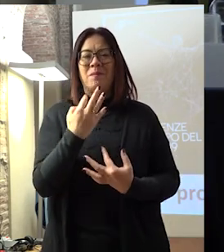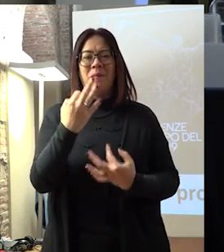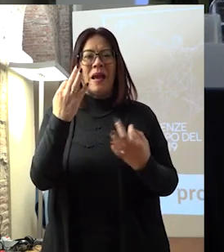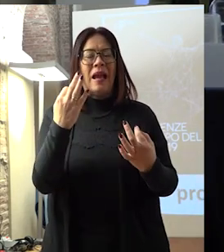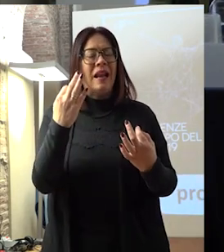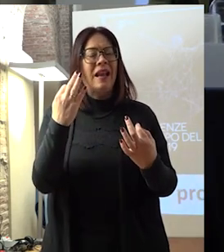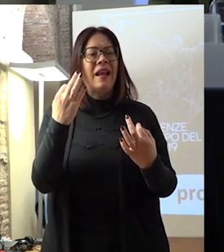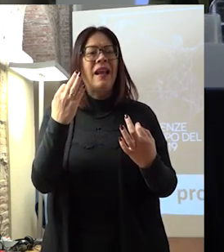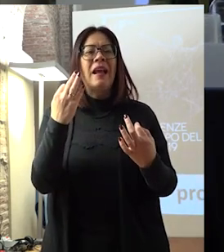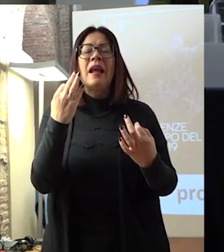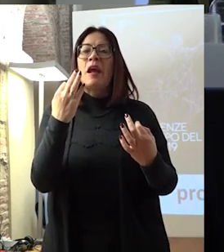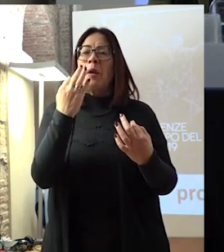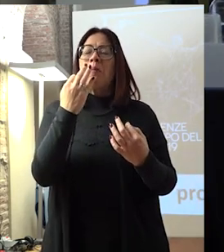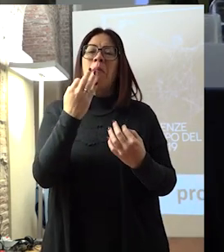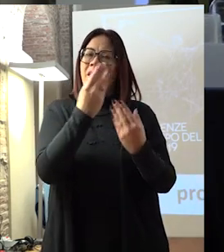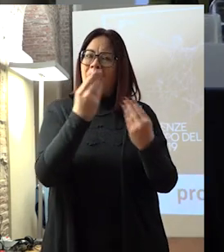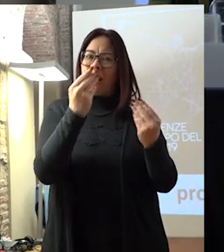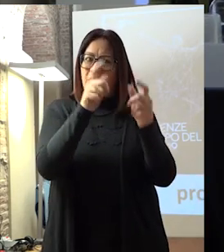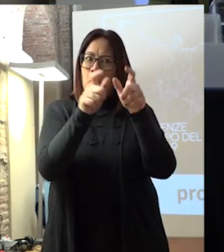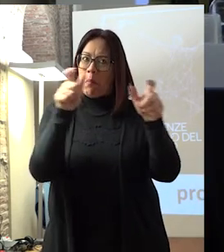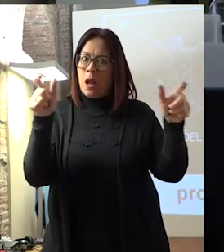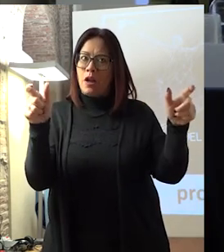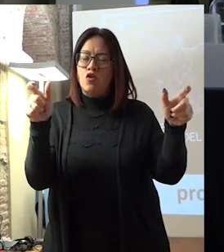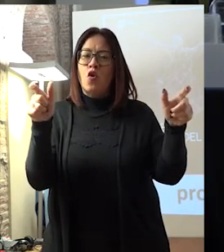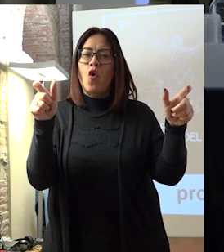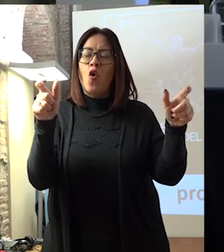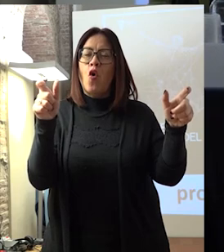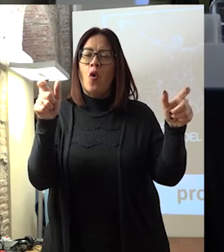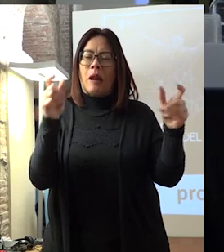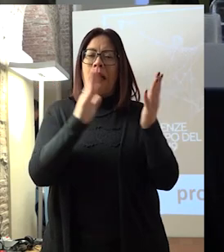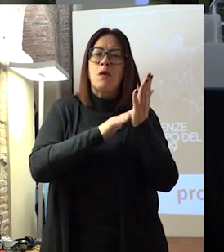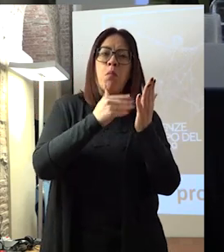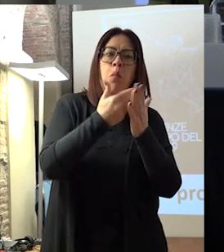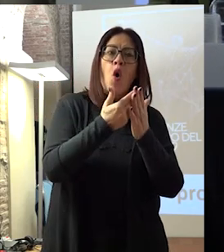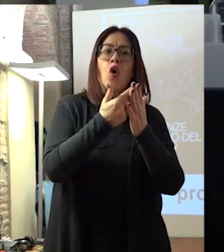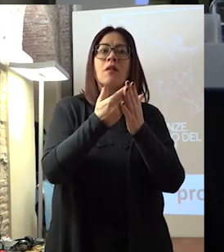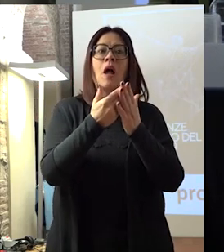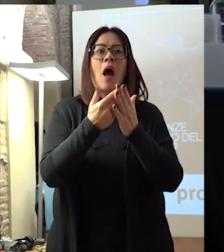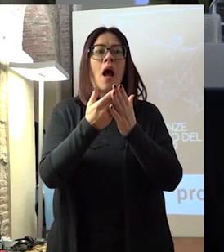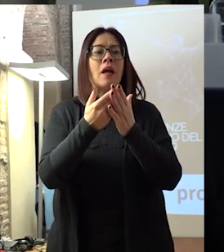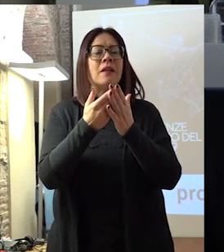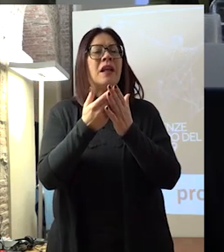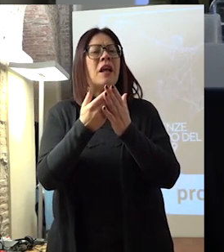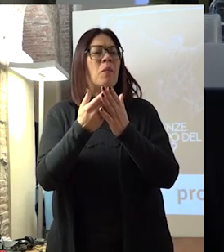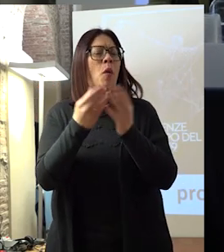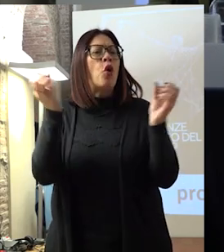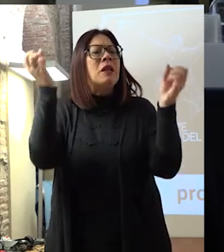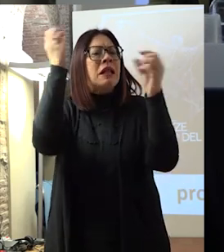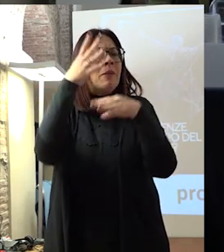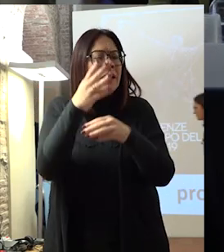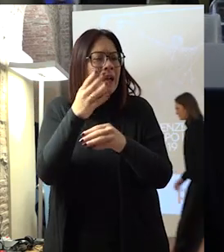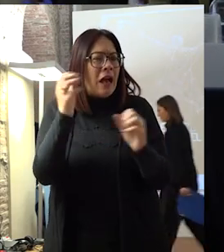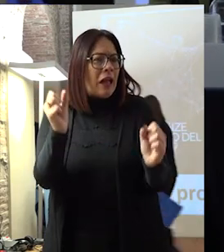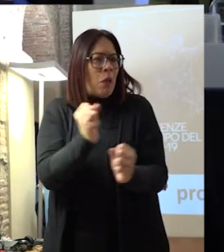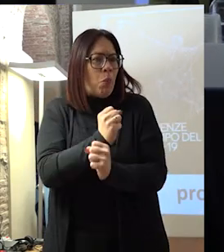molte delle personalità più fulgide, più indimenticabili, inarrivabili